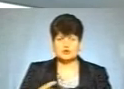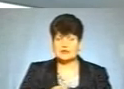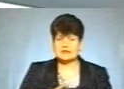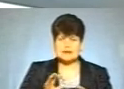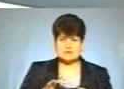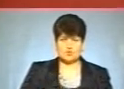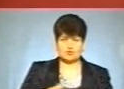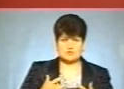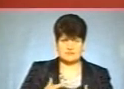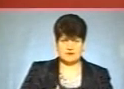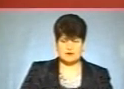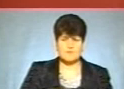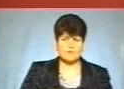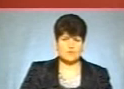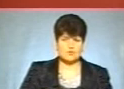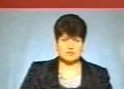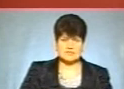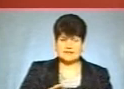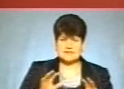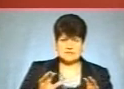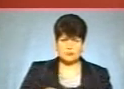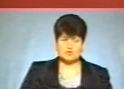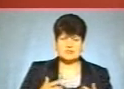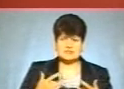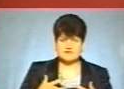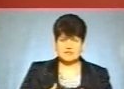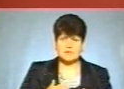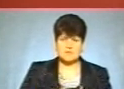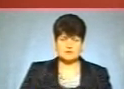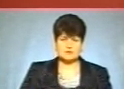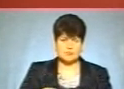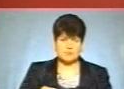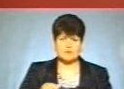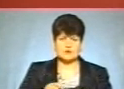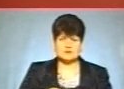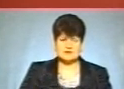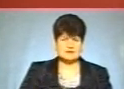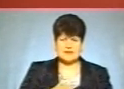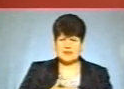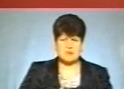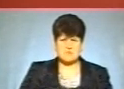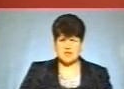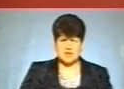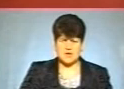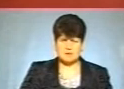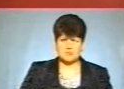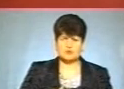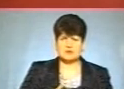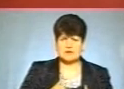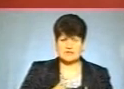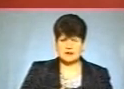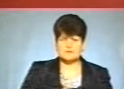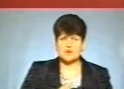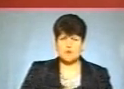незаконного звільнення, тому що будь-які незаконні звільнення вони тягнуть потім судові процеси, а це дуже неприємно, як і для буду